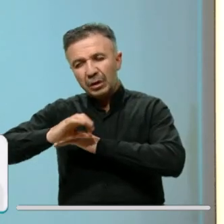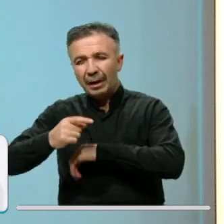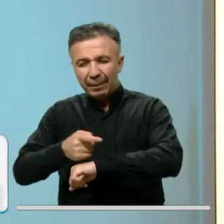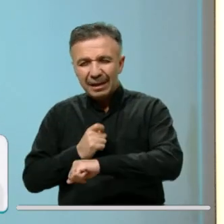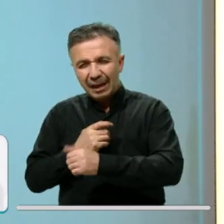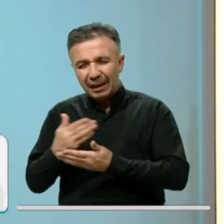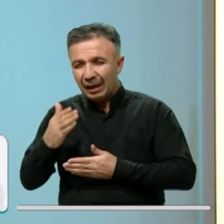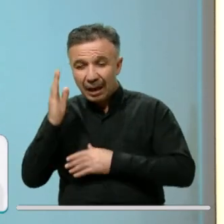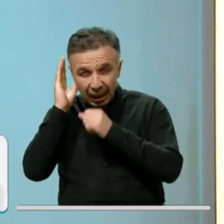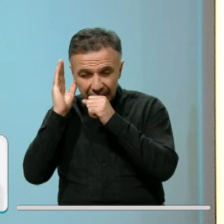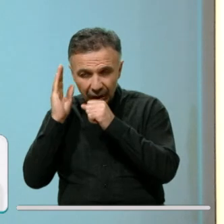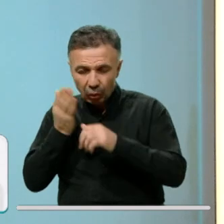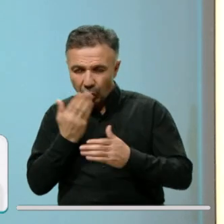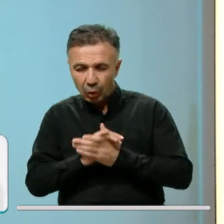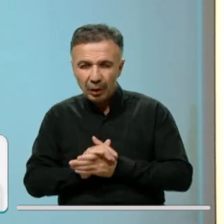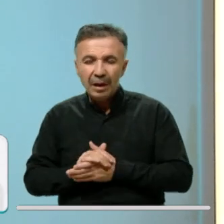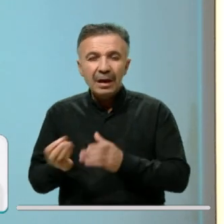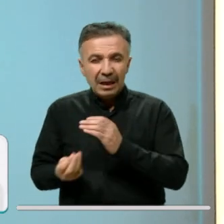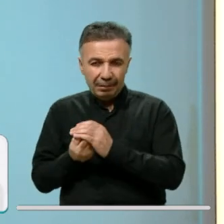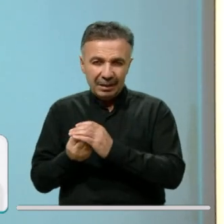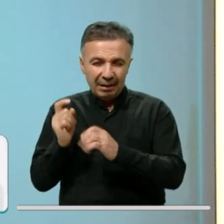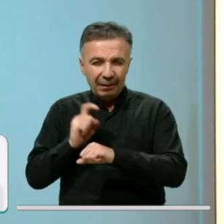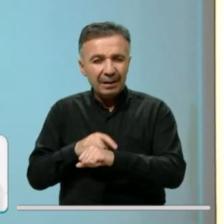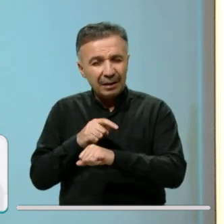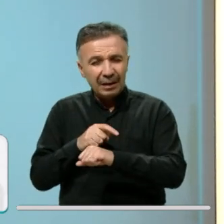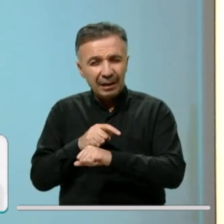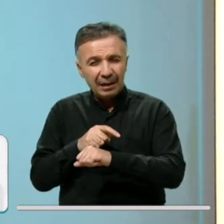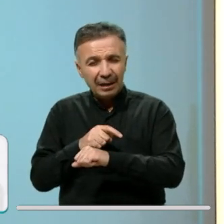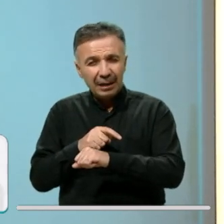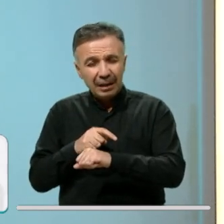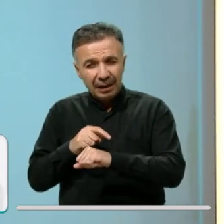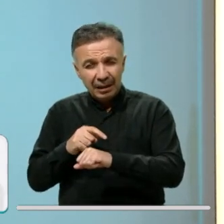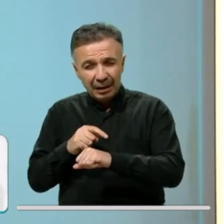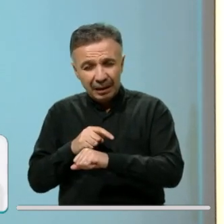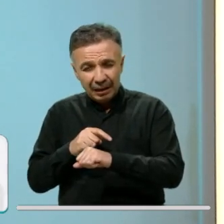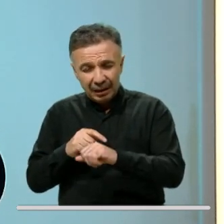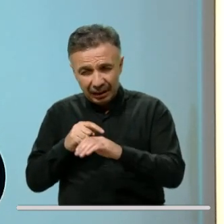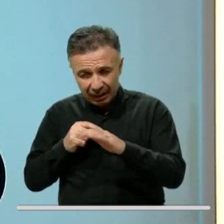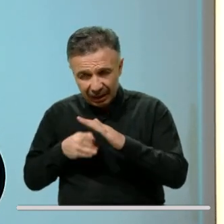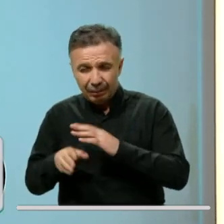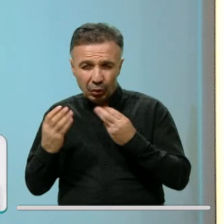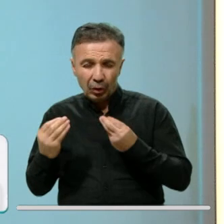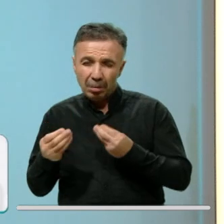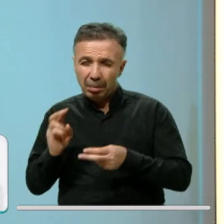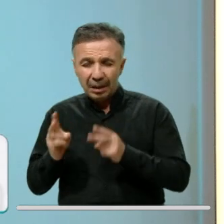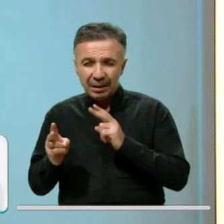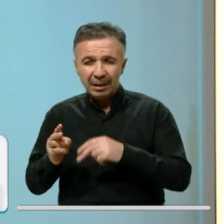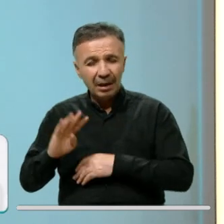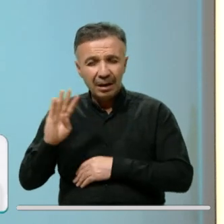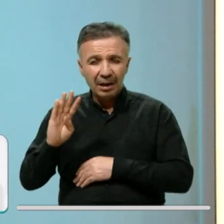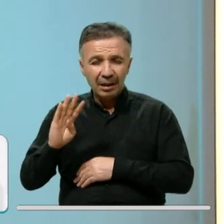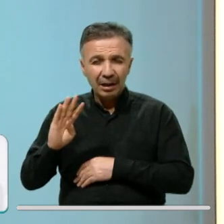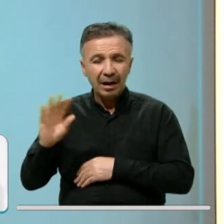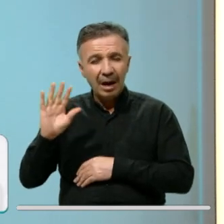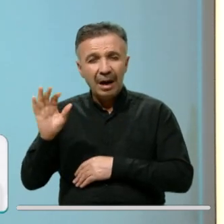Dolayısıyla burada imsak vakti çoktan girmiş oluyor. Bazen yarım saat imsak geçmiş oluyor. Bazen 40 dakika, 50 dakika